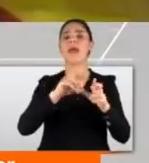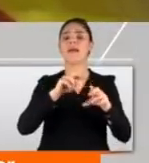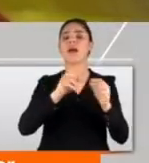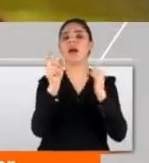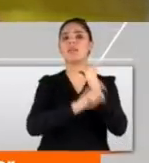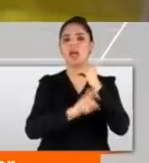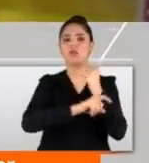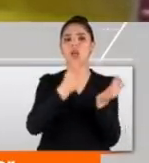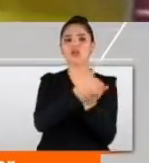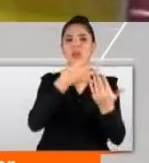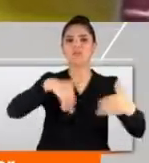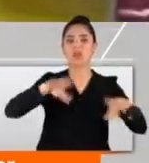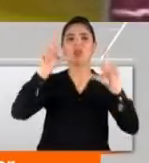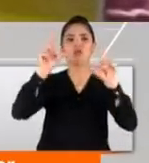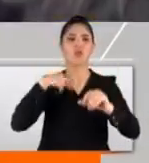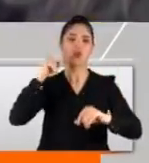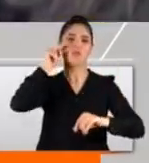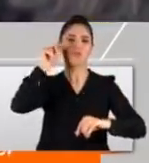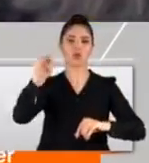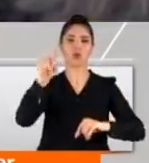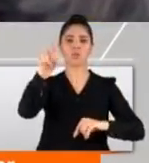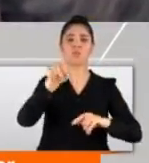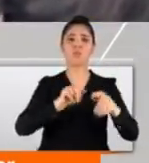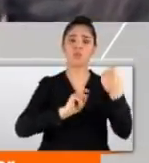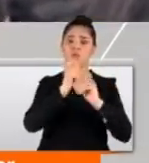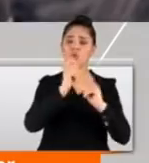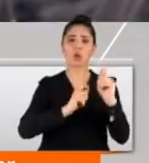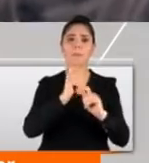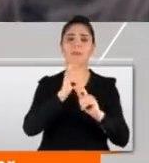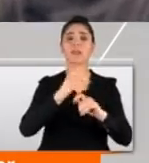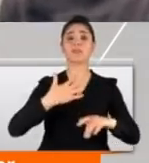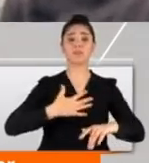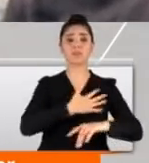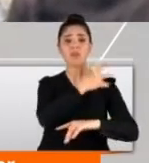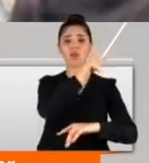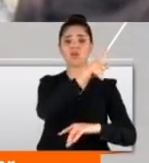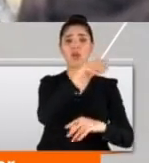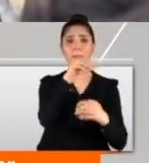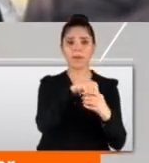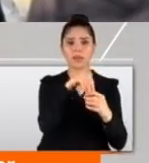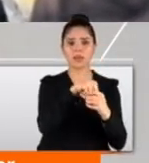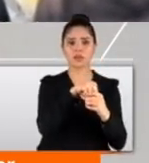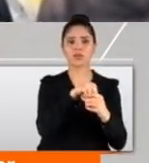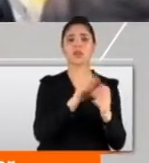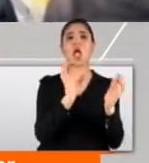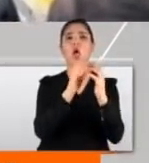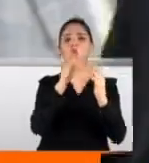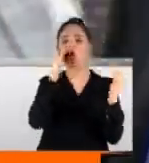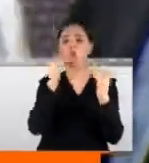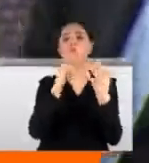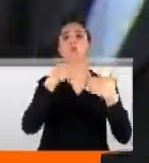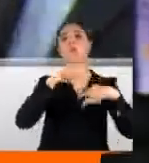o bayraklar altında resim çektirdiğini görüyoruz. Bu tür uygulamaların Cumhuriyet Halk Partisi'ne ve örgütlere yakışmadığını